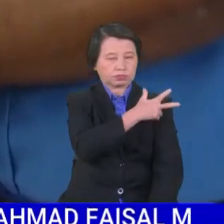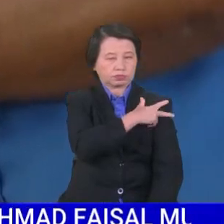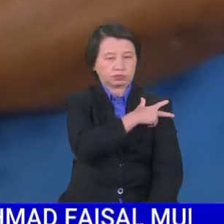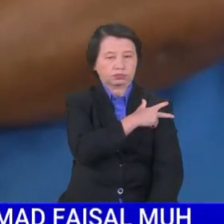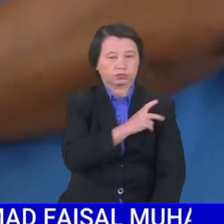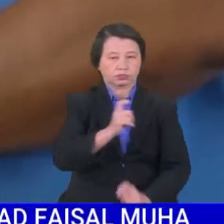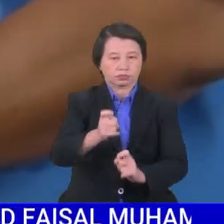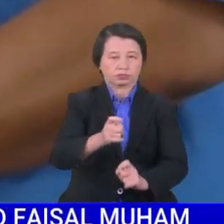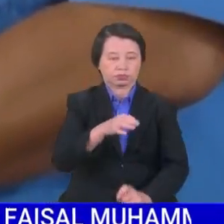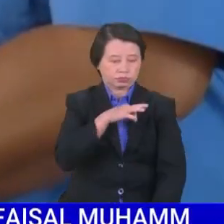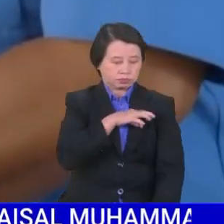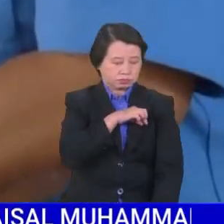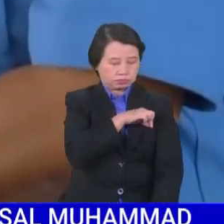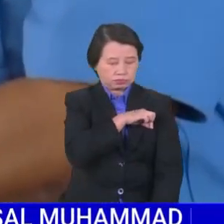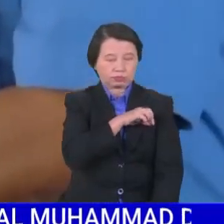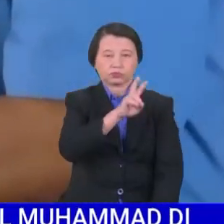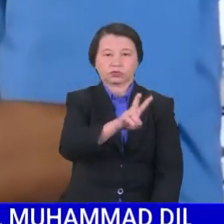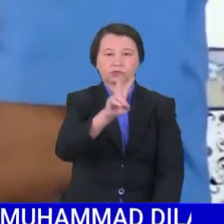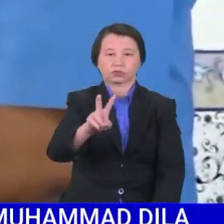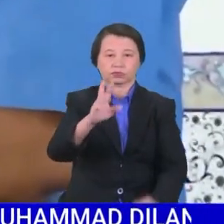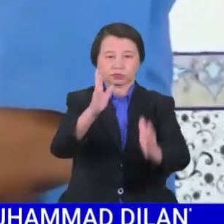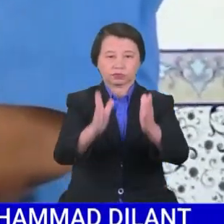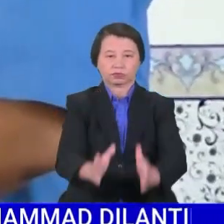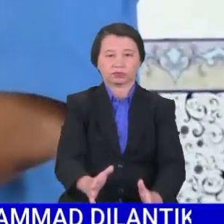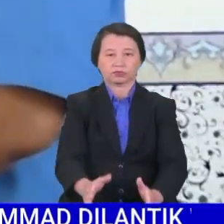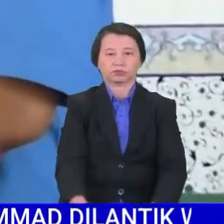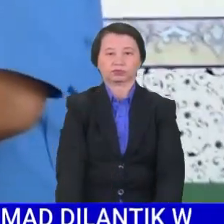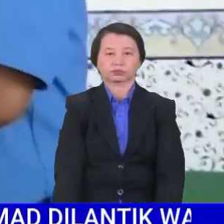penganugerahan ringan kepada 22 anggota